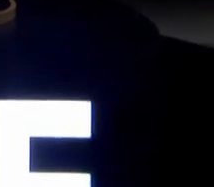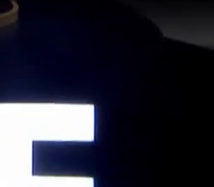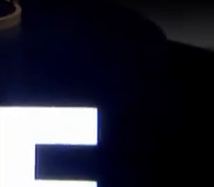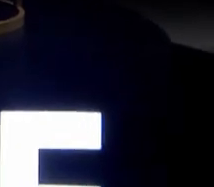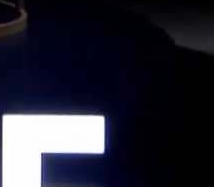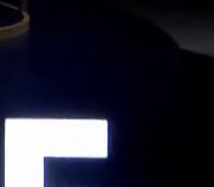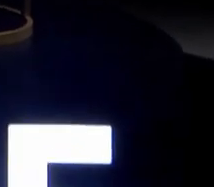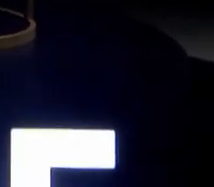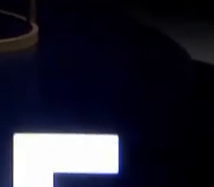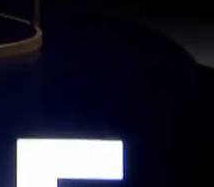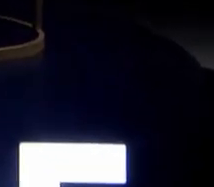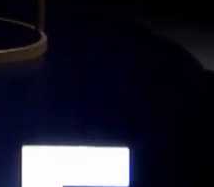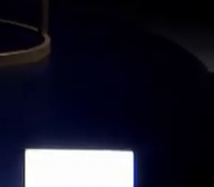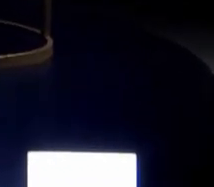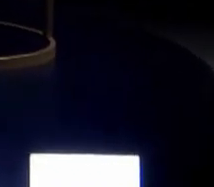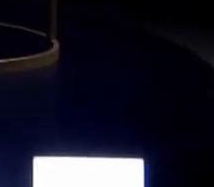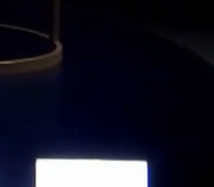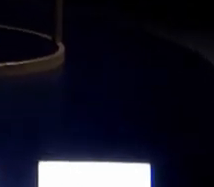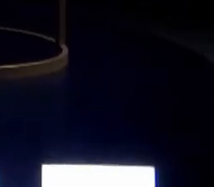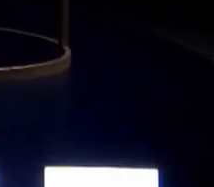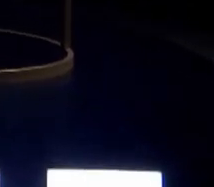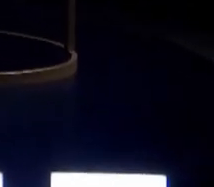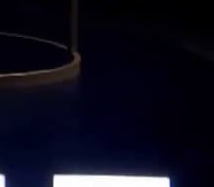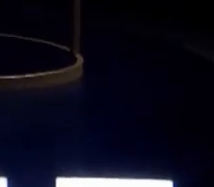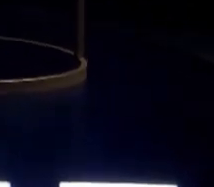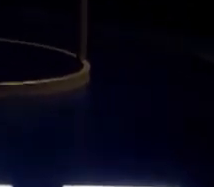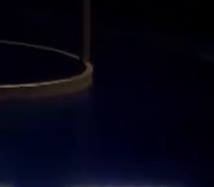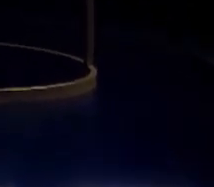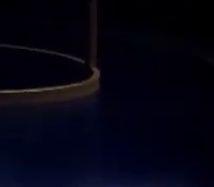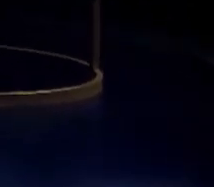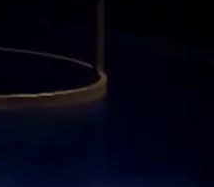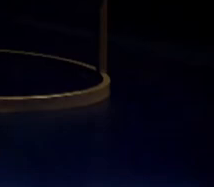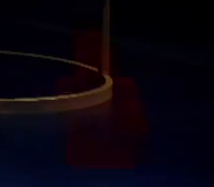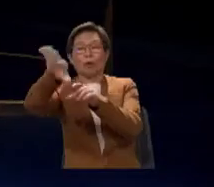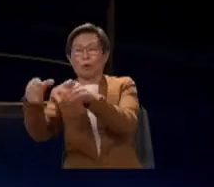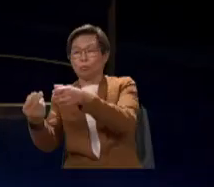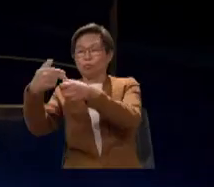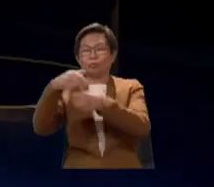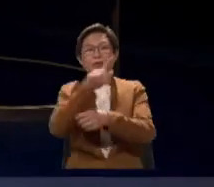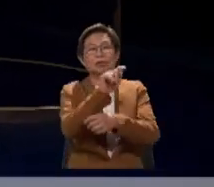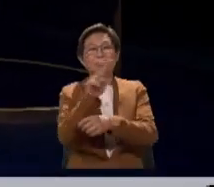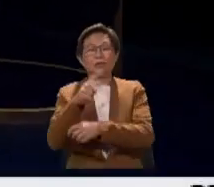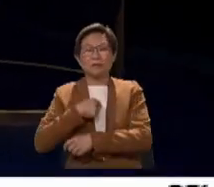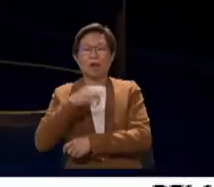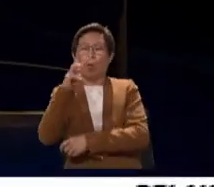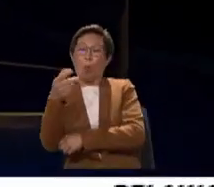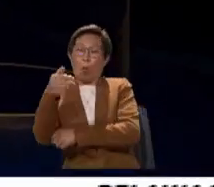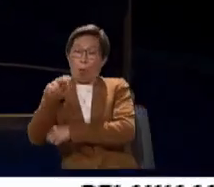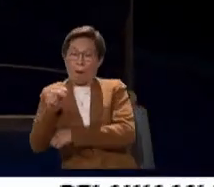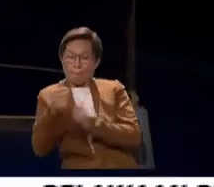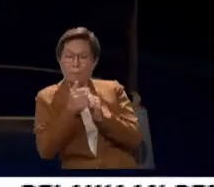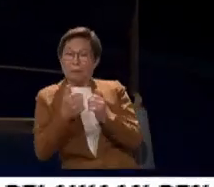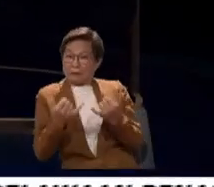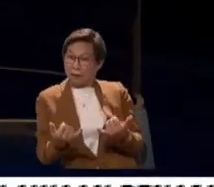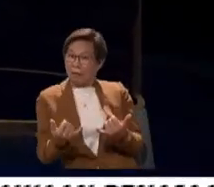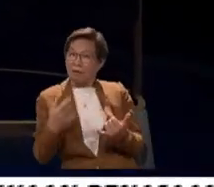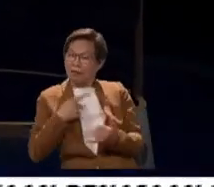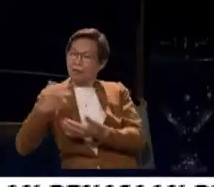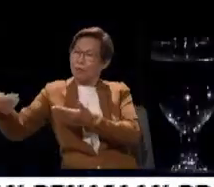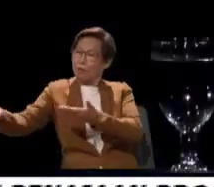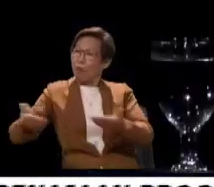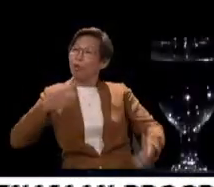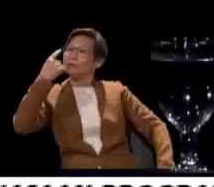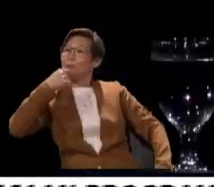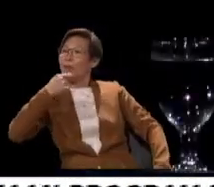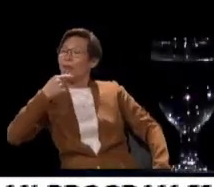Assalamualaikum dan salam hormat anda sedang menyaksikan inklusif di tv1 saya Wan shahina dan kali ini kita bawakan kepada anda yang berhormat